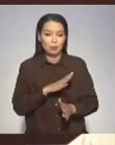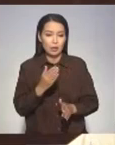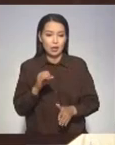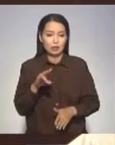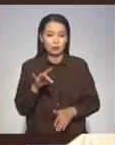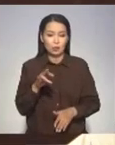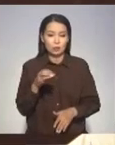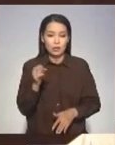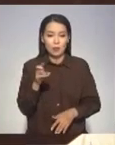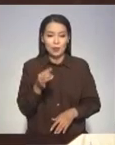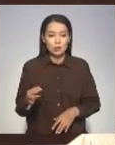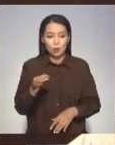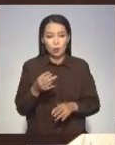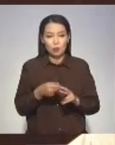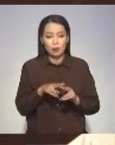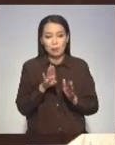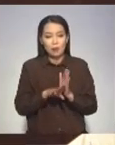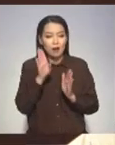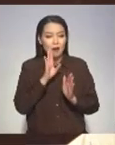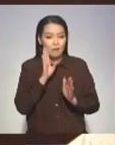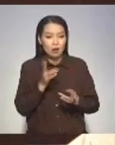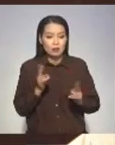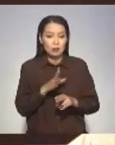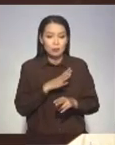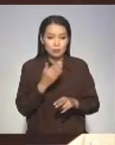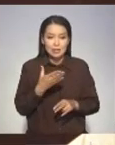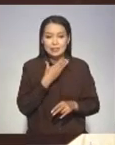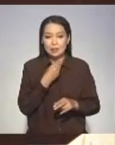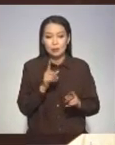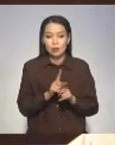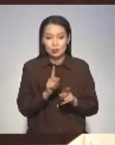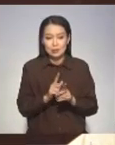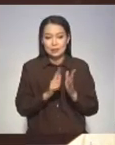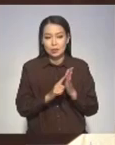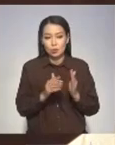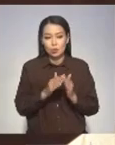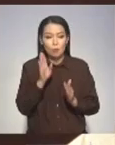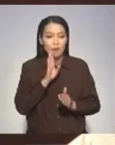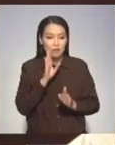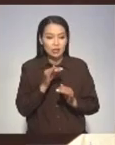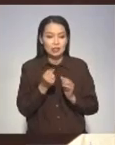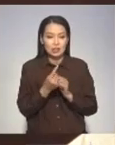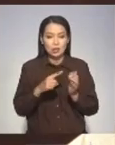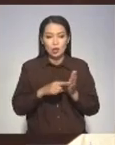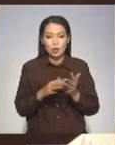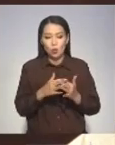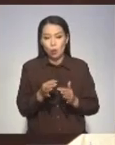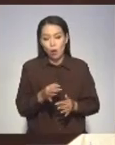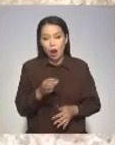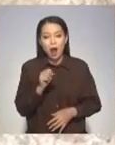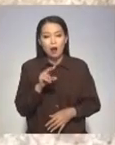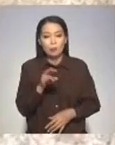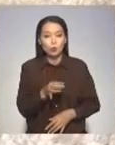Абайской области осталось без водоснабжения. Порыв семей оставил без воды более 70 домов и 11 населенных пунктов Акмолинской